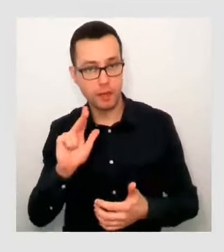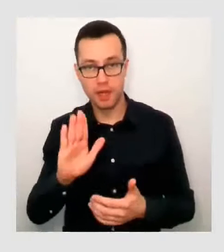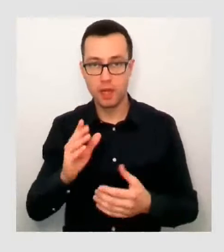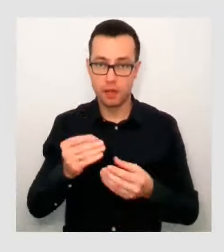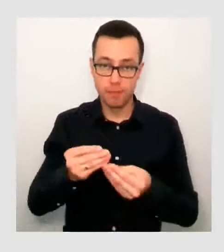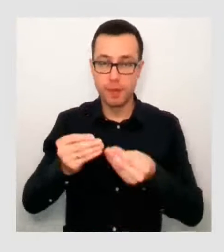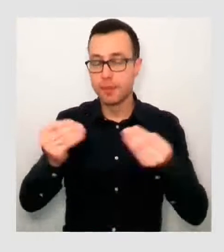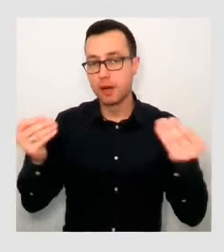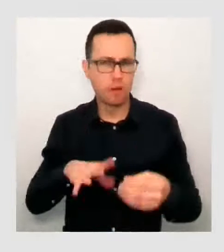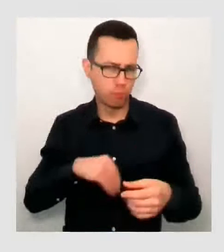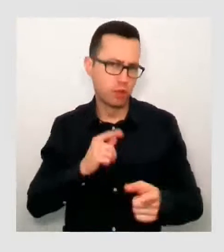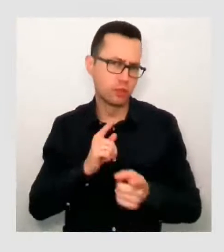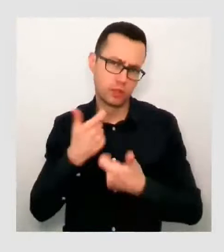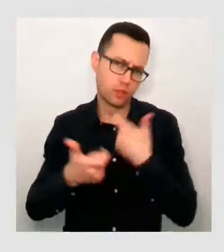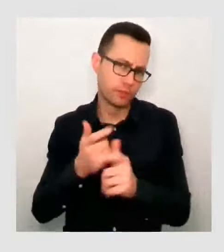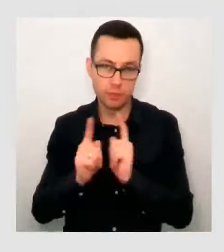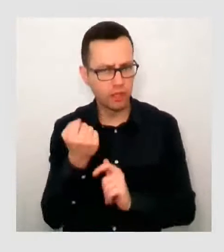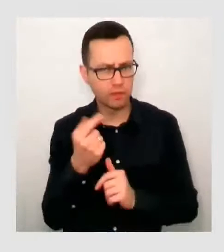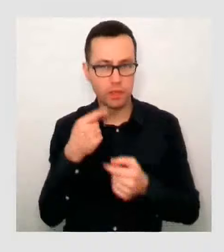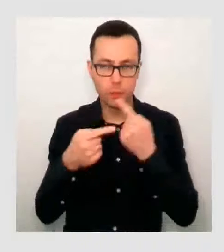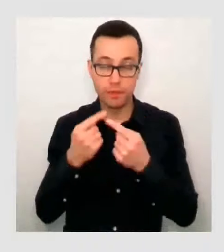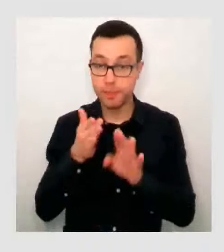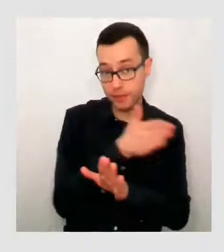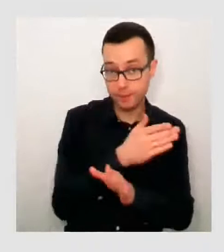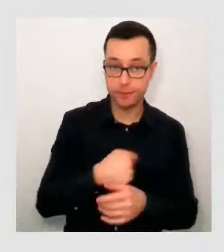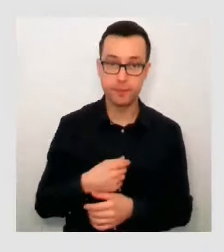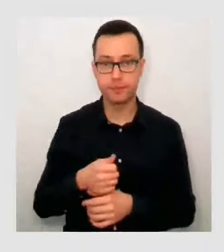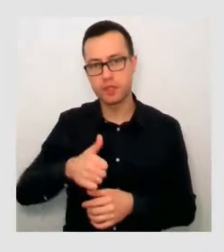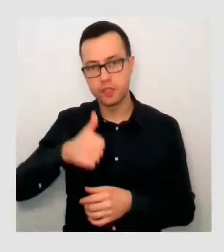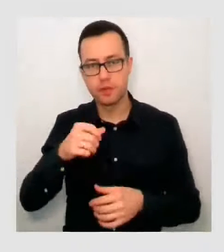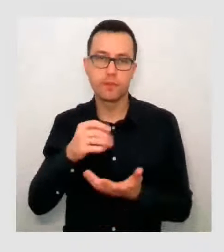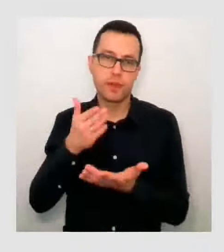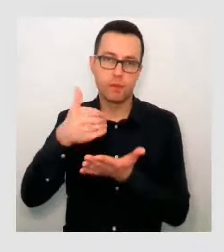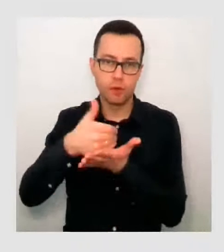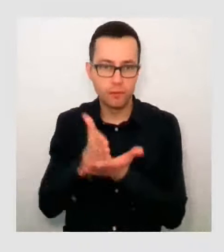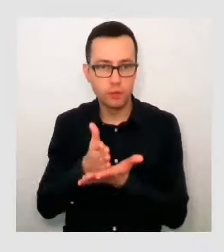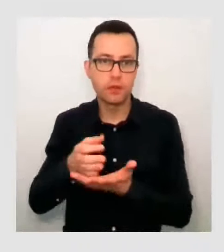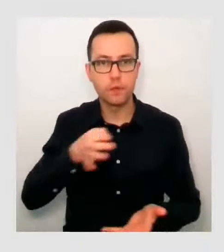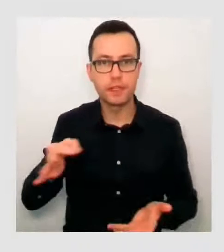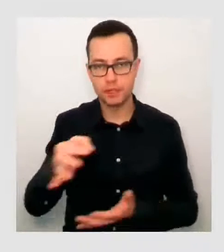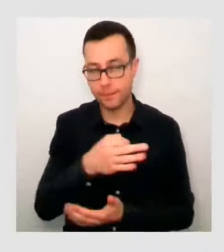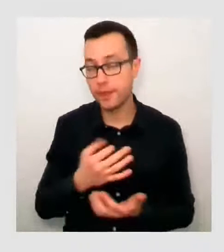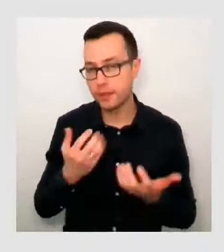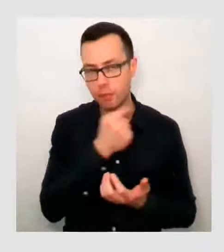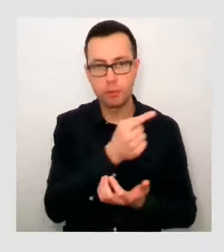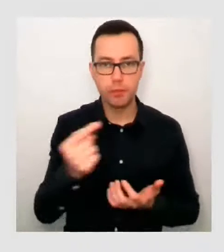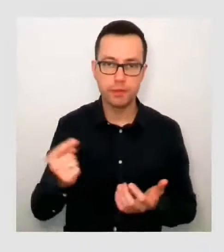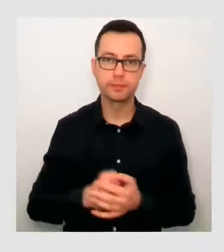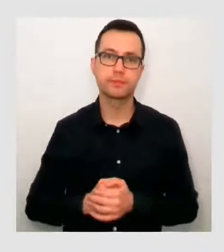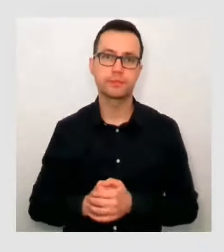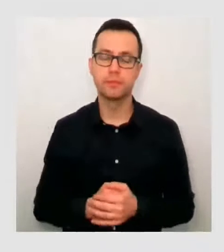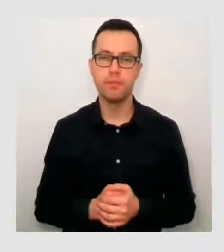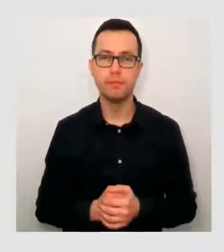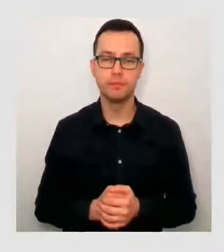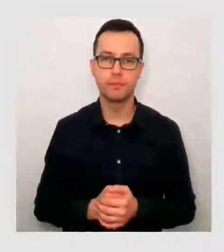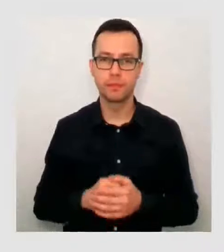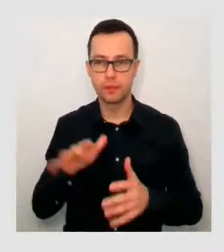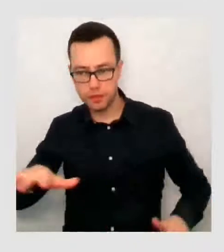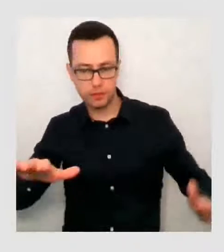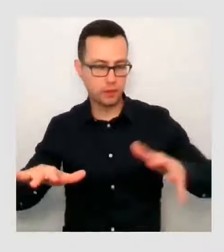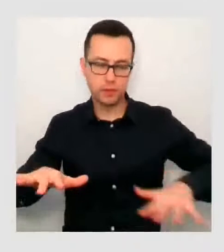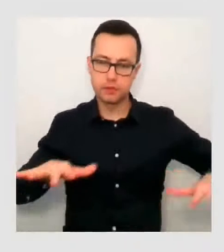marszałek województwa mazowieckiego też muszę zwrócić uwagę na to, że obecny algorytm podziału między poszczególne regiony jest nieracjonalny i